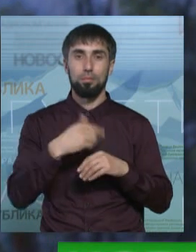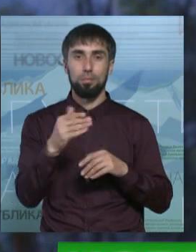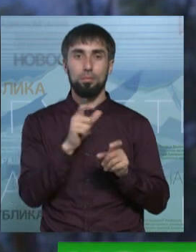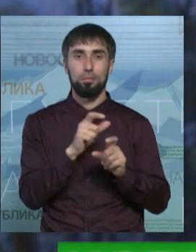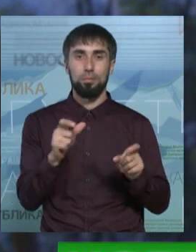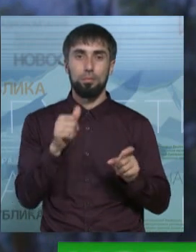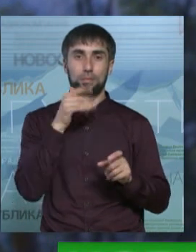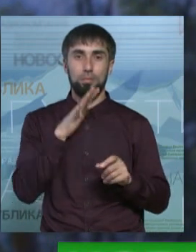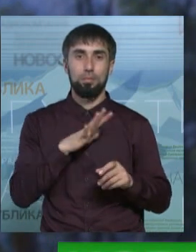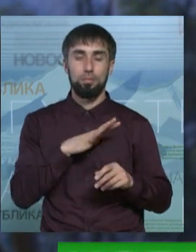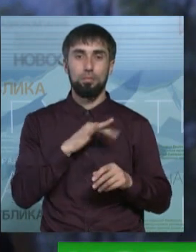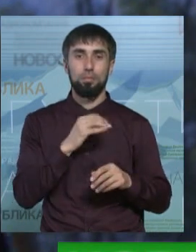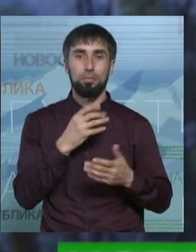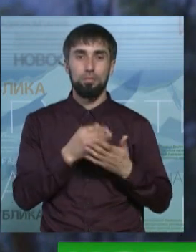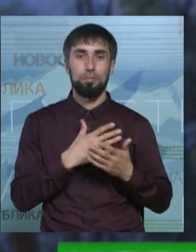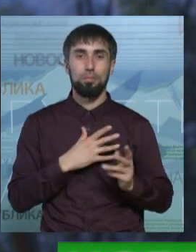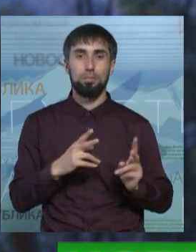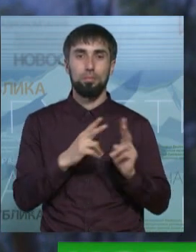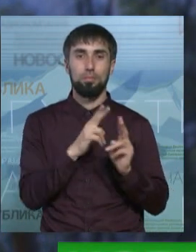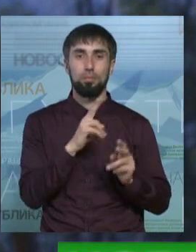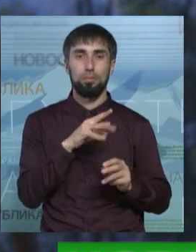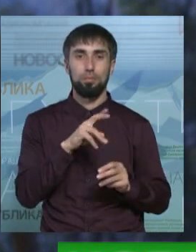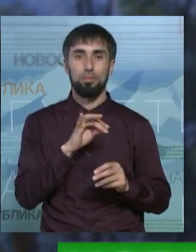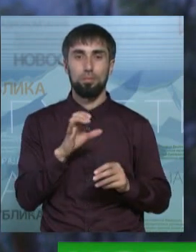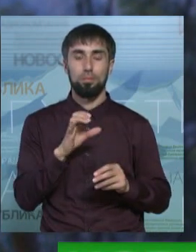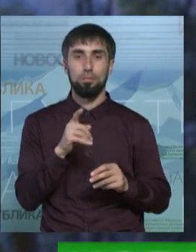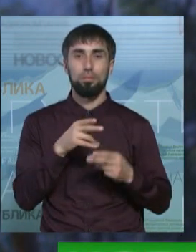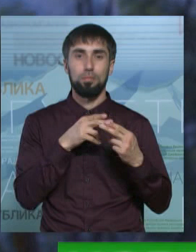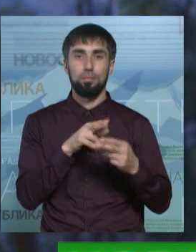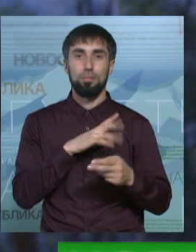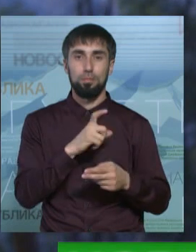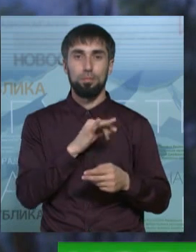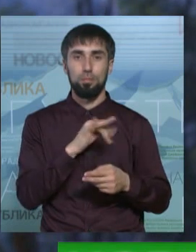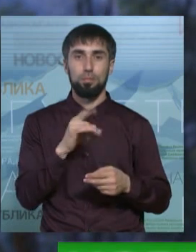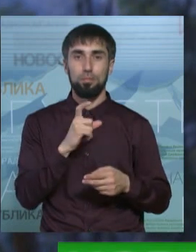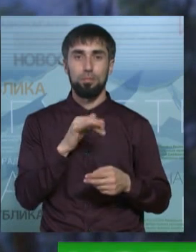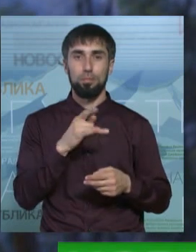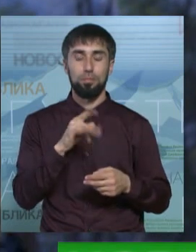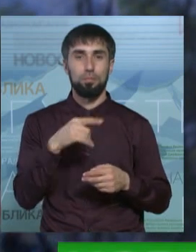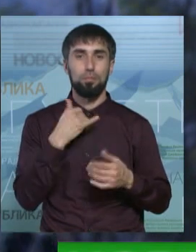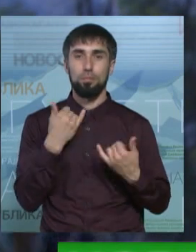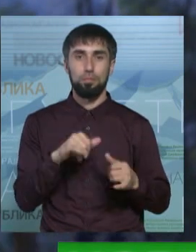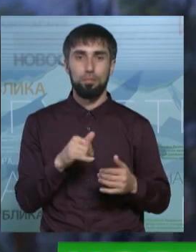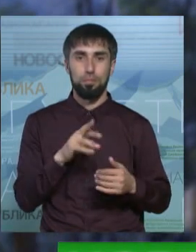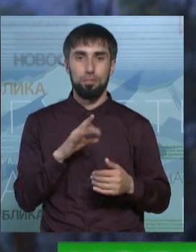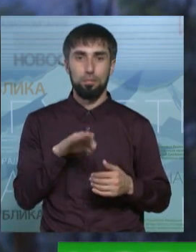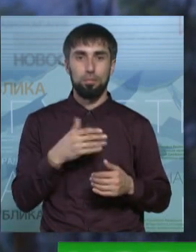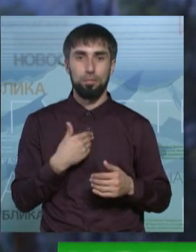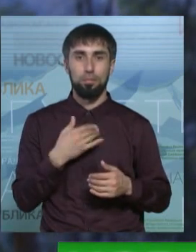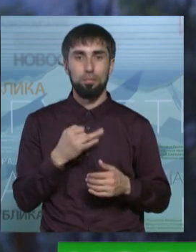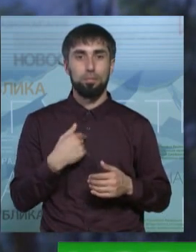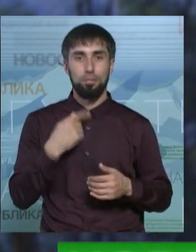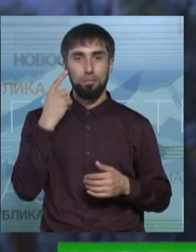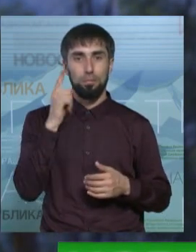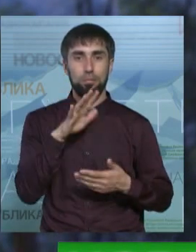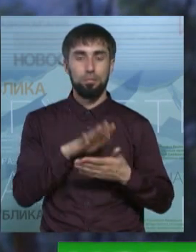которые побывали в наших башенных комплексах, посетили РЗИ и ГИКАЛ, они в восторге от нас. И я надеюсь,